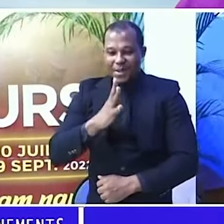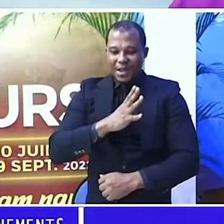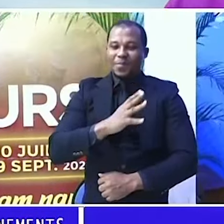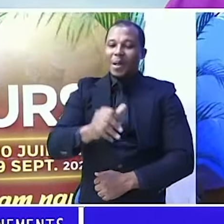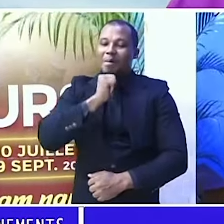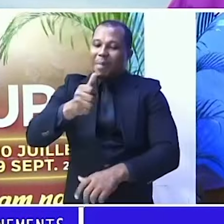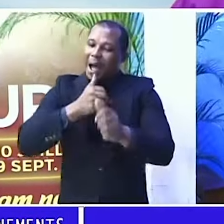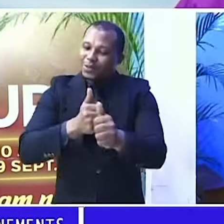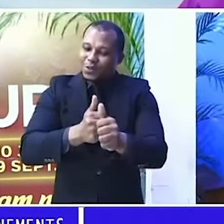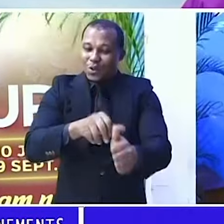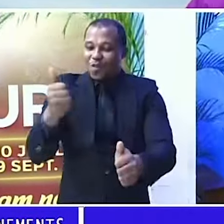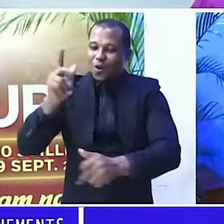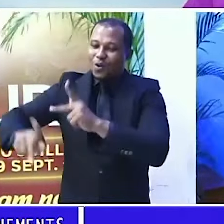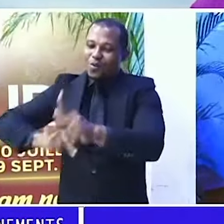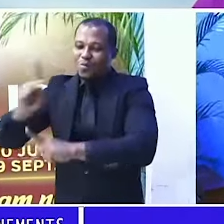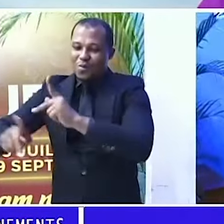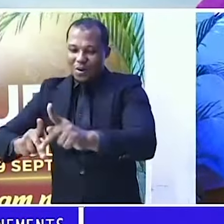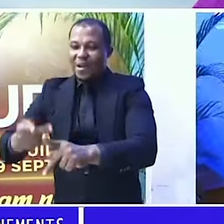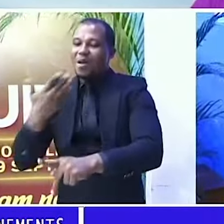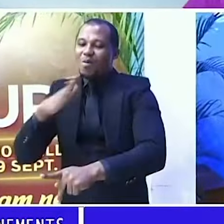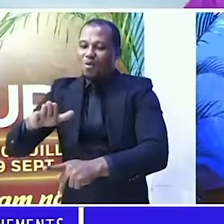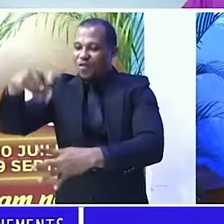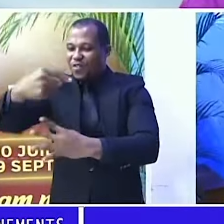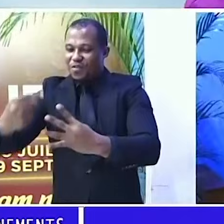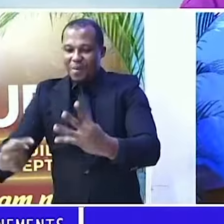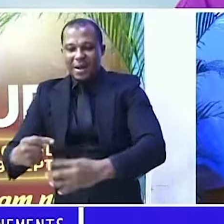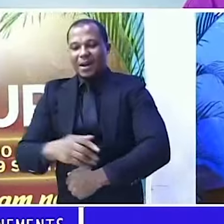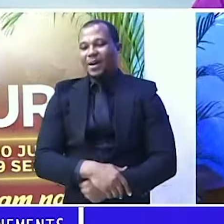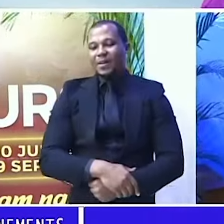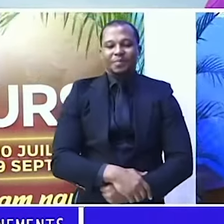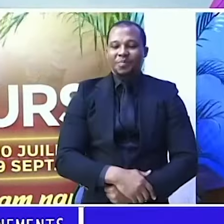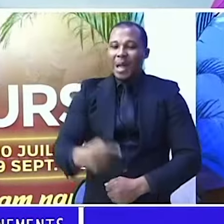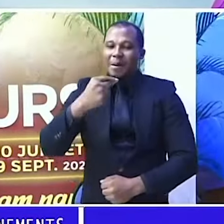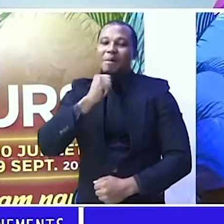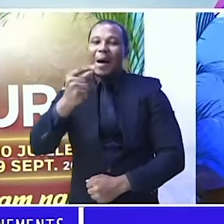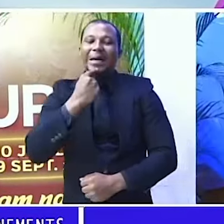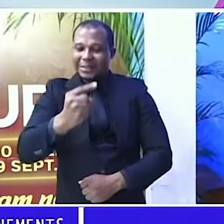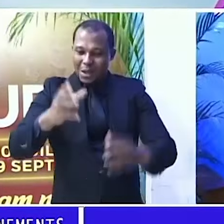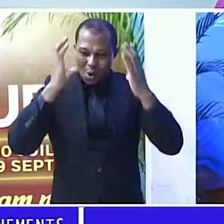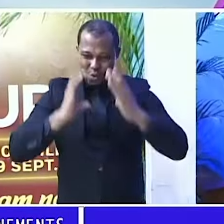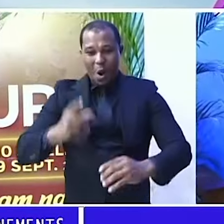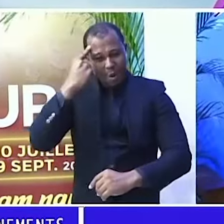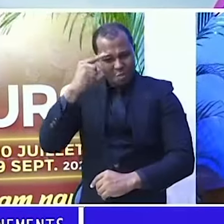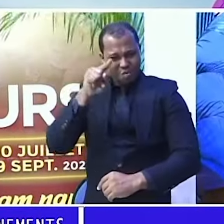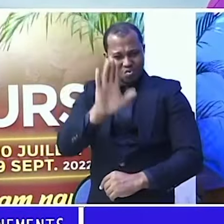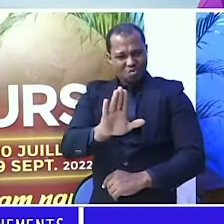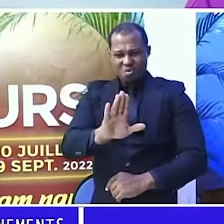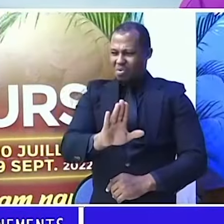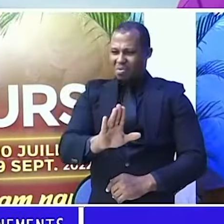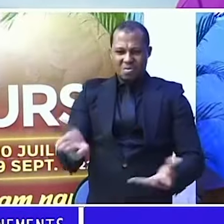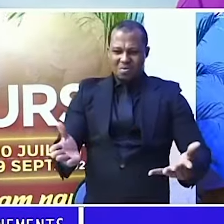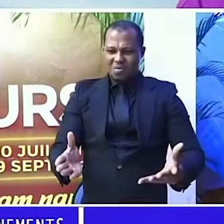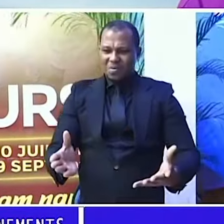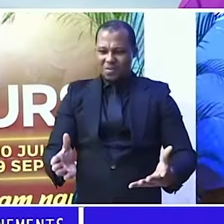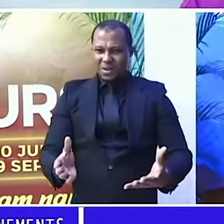ça, mon affaire. Pas entrer dans la logique, oh, comme pour moi, me faire sembler. Non, comme pas pour vous, faire irer. C'est pour bon Dieu. Ou pas qu'à faire